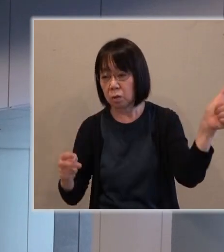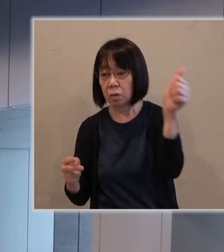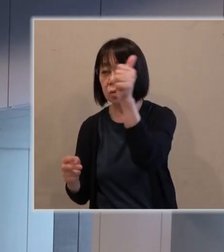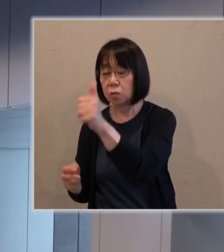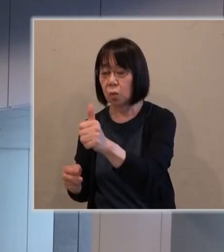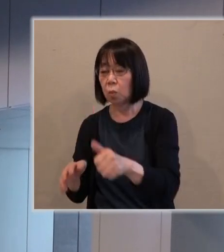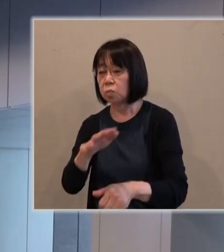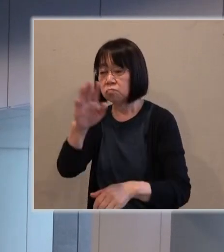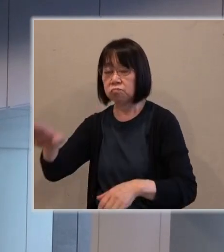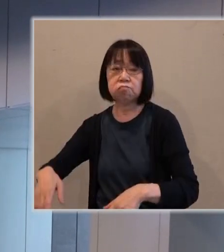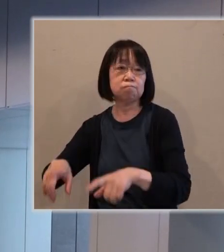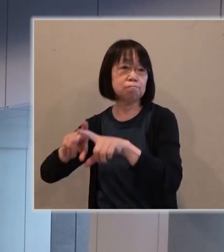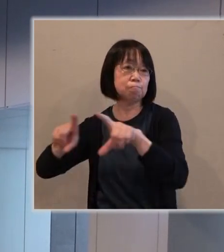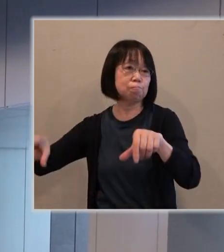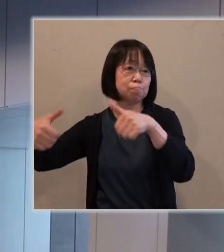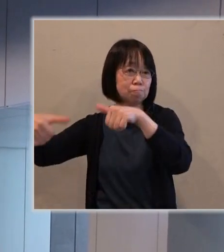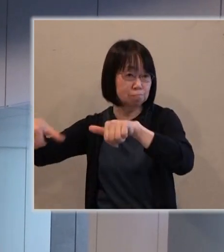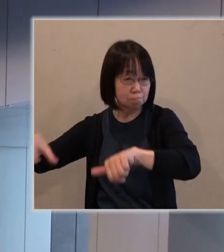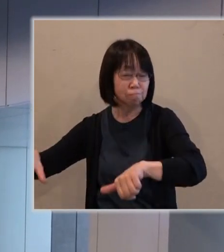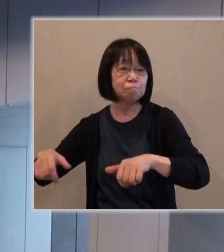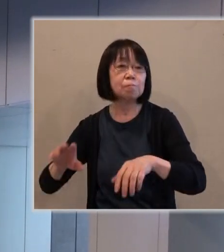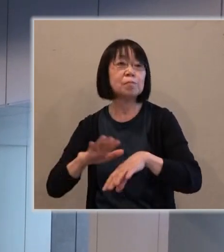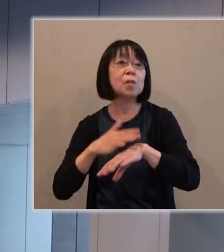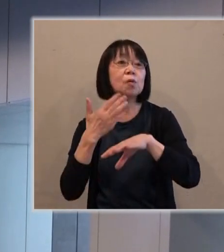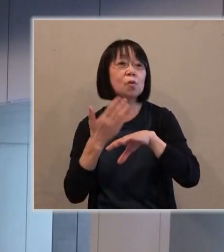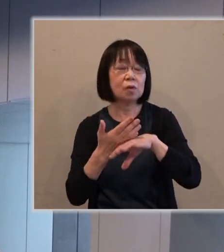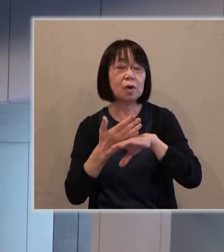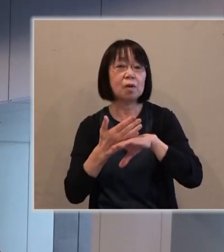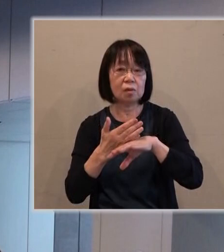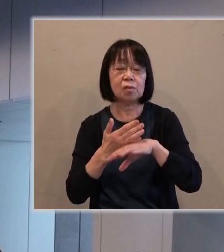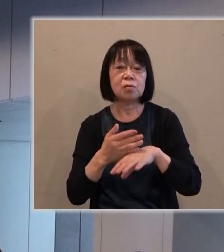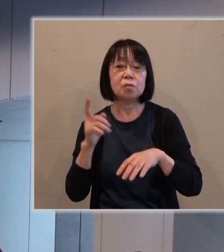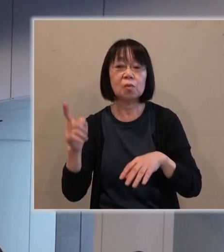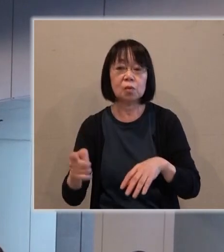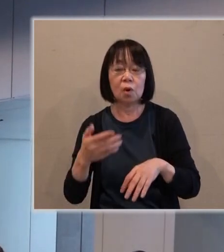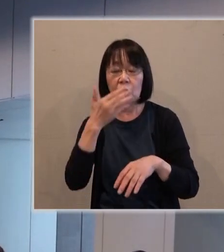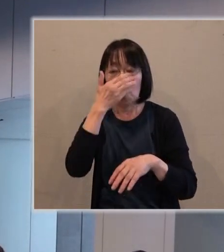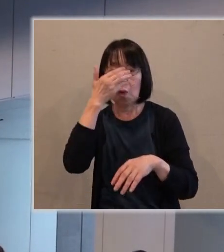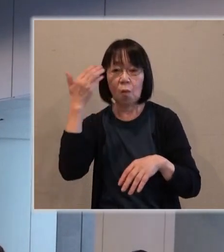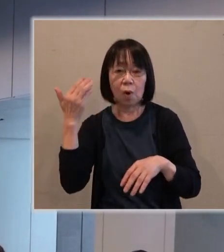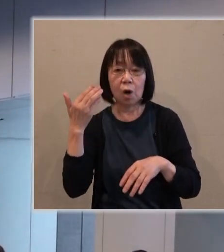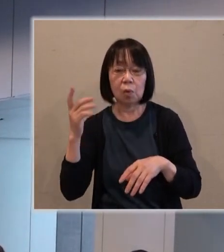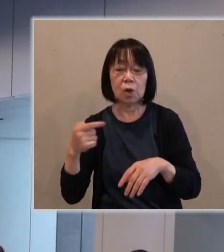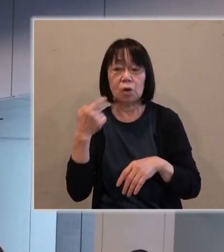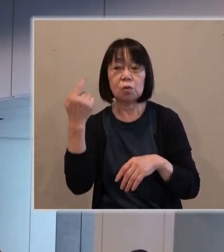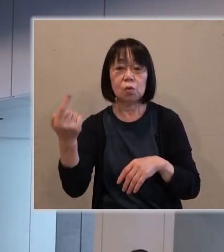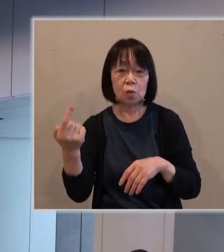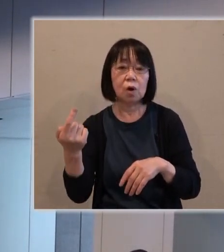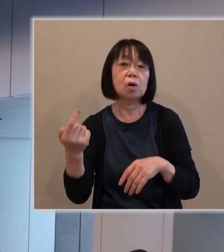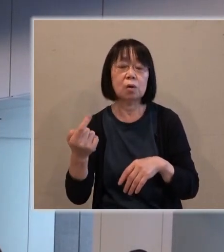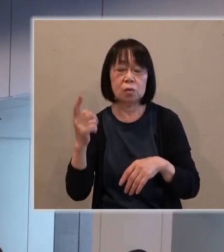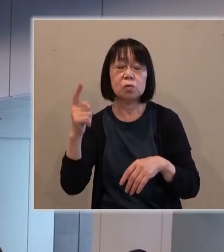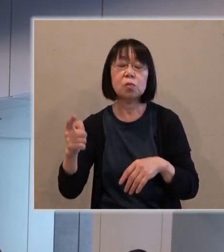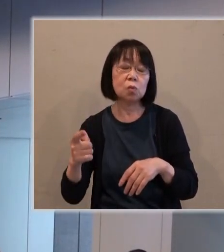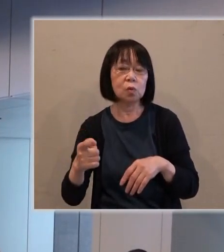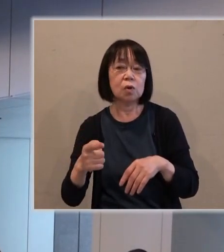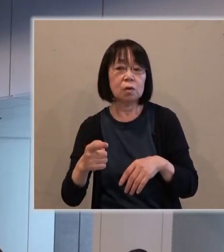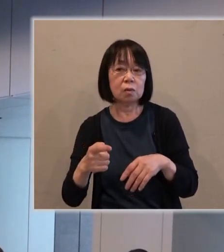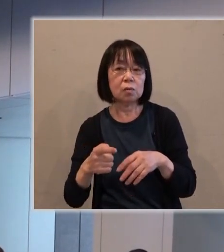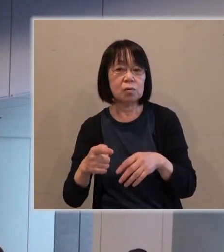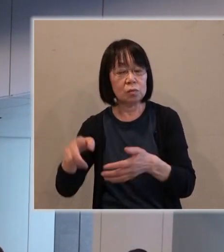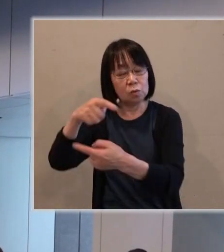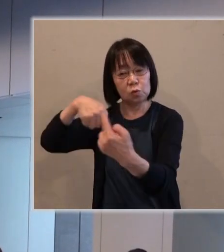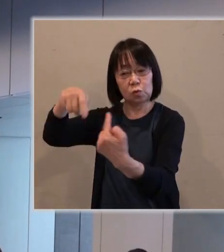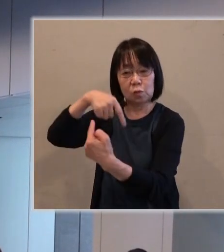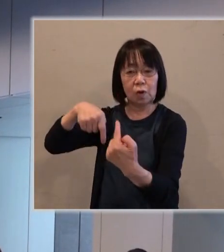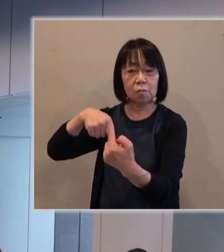ルチャーがボランティアの中にはあるので、問題はその場に若者が行くのか、あとはボランティアの中にそういうカルチャーができているのかっていう、そこが問題なんだけれども、なんかそうい